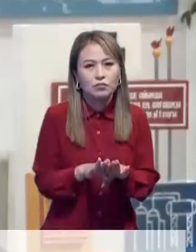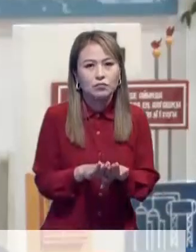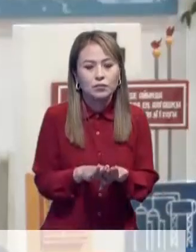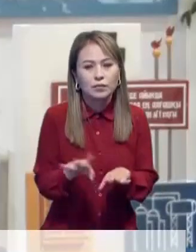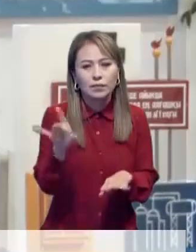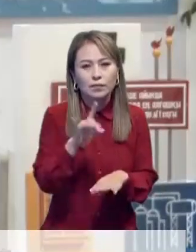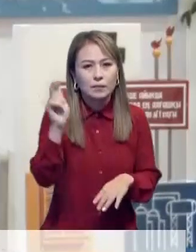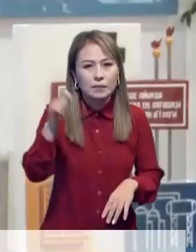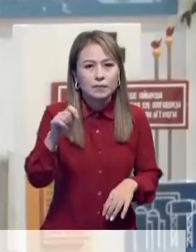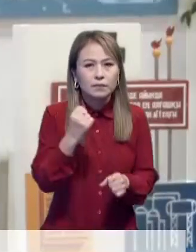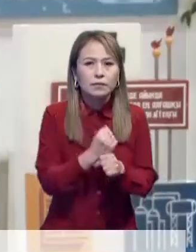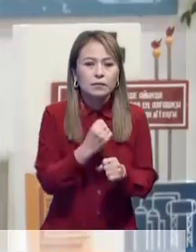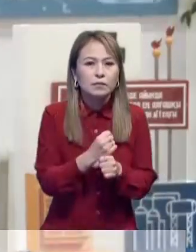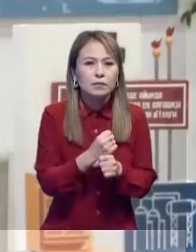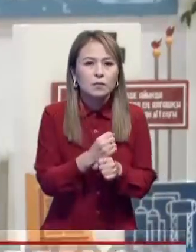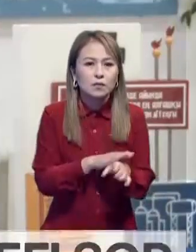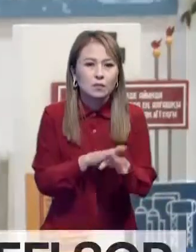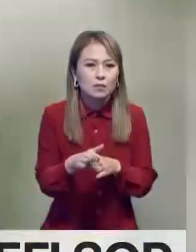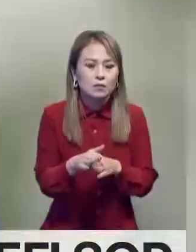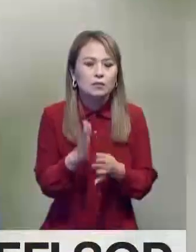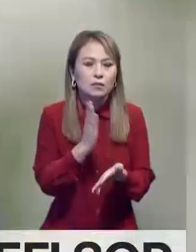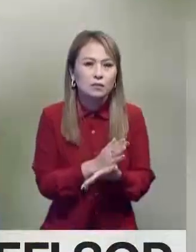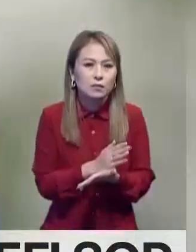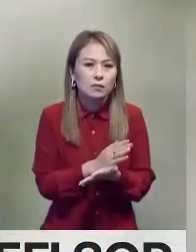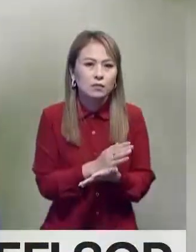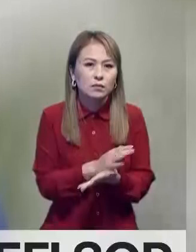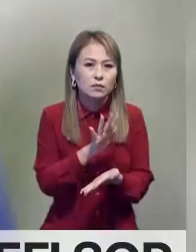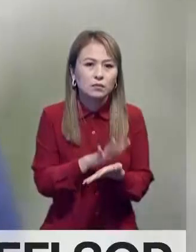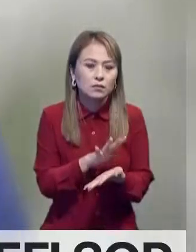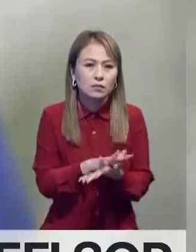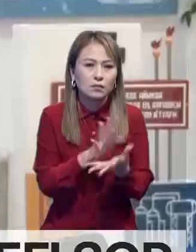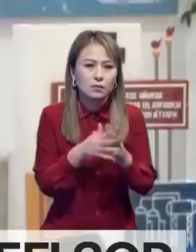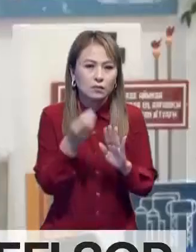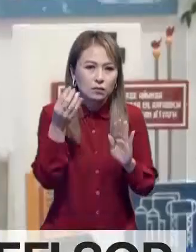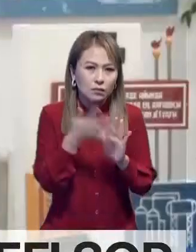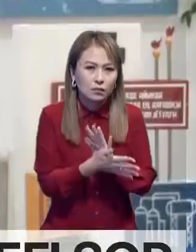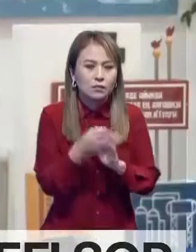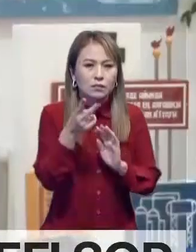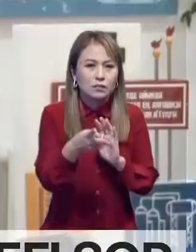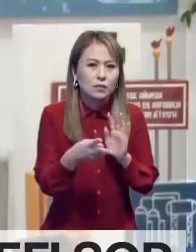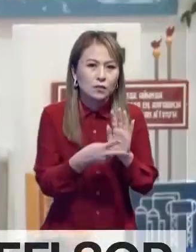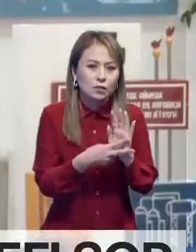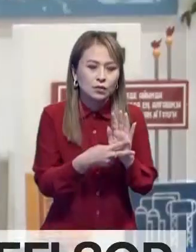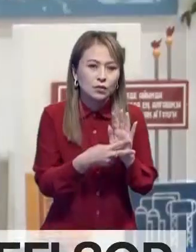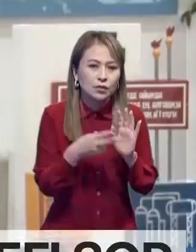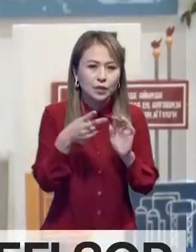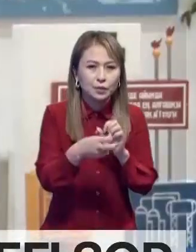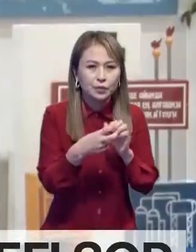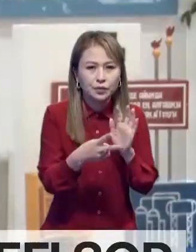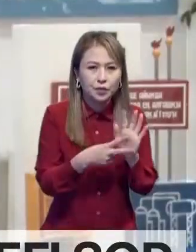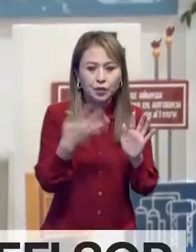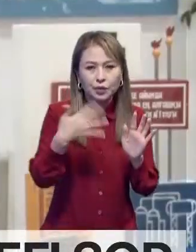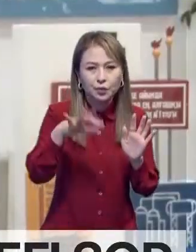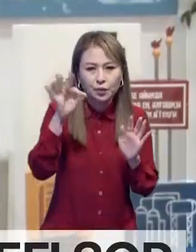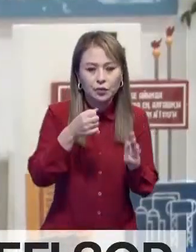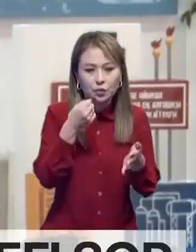мына рекультивация жұмыстары толығымен орындалып жатыр. Ластанған заттардың шығымы 2017-ге салыстырғанда 50%-ға